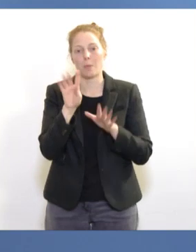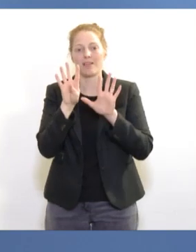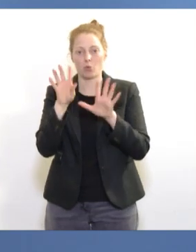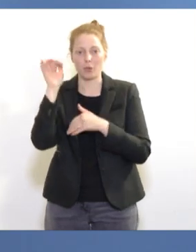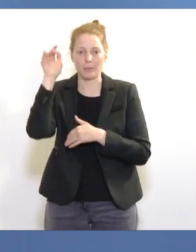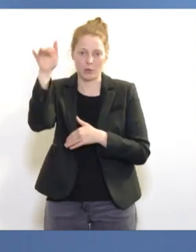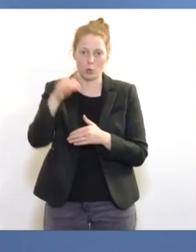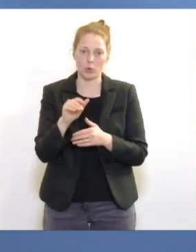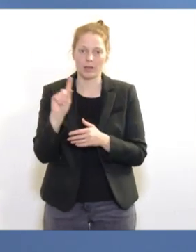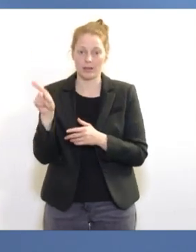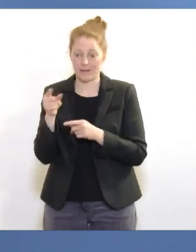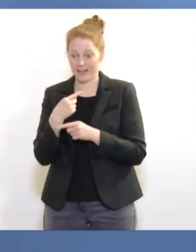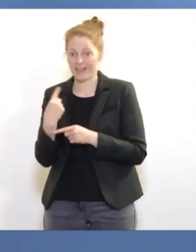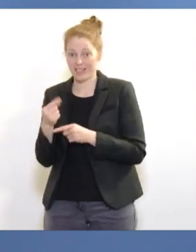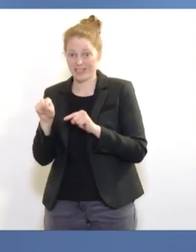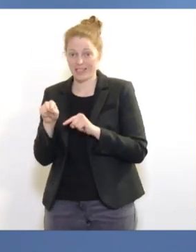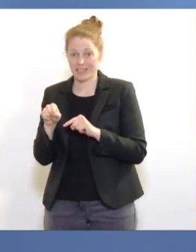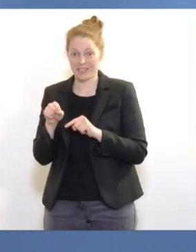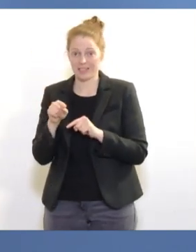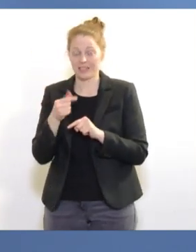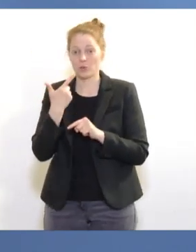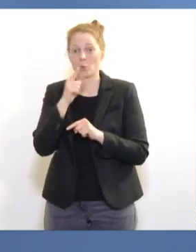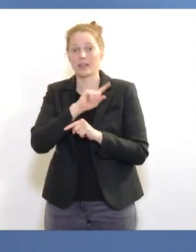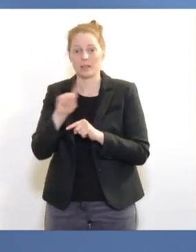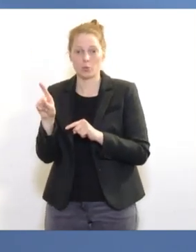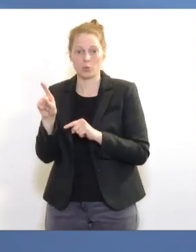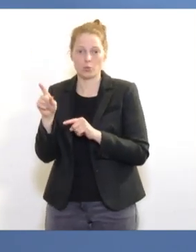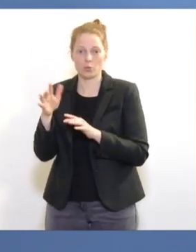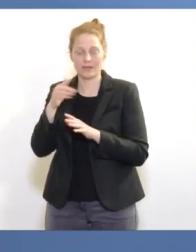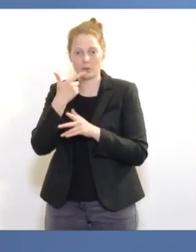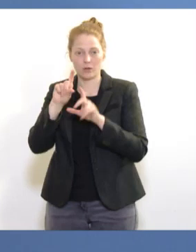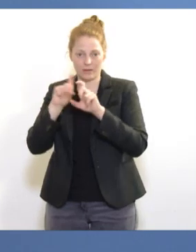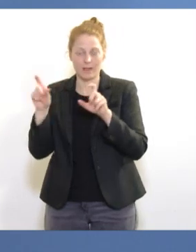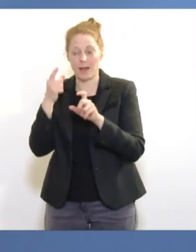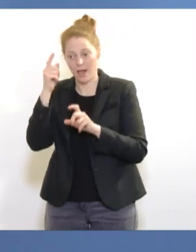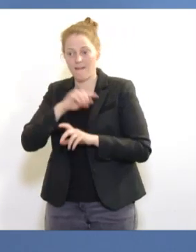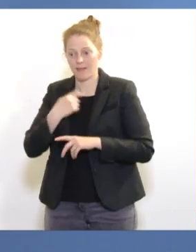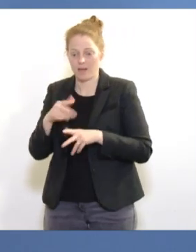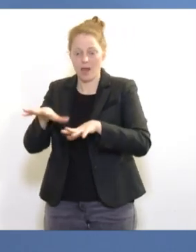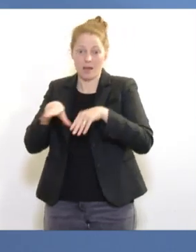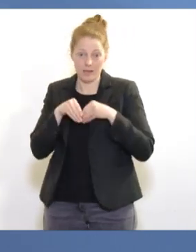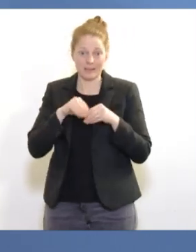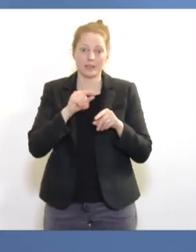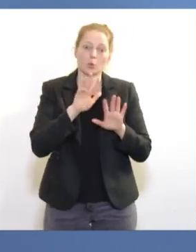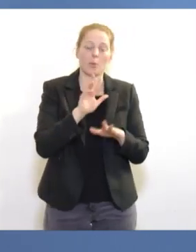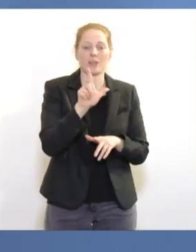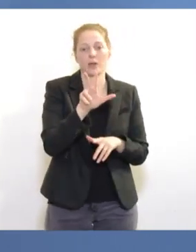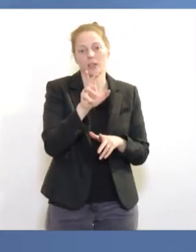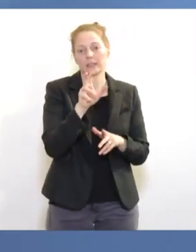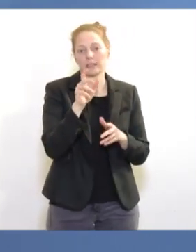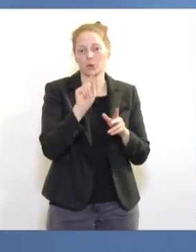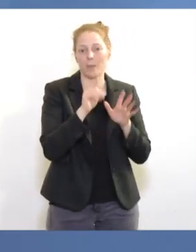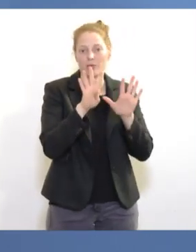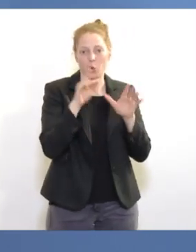die 2.616 Betriebe, Demanden, von denen ich kann ausgehen, auch geben, angeholt gehen. Das betrifft nach einem